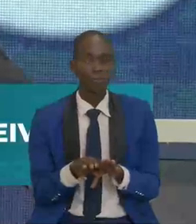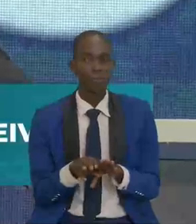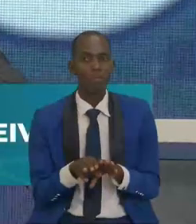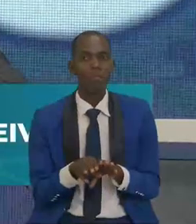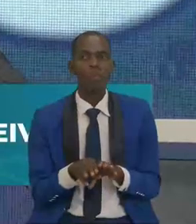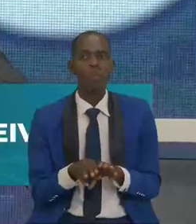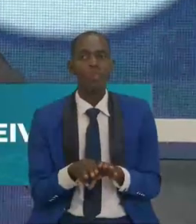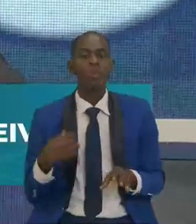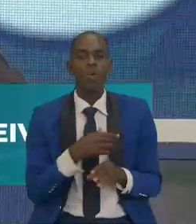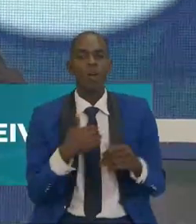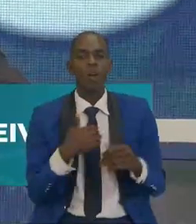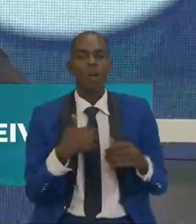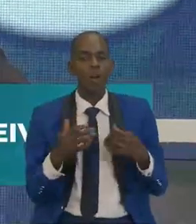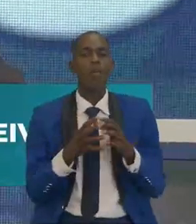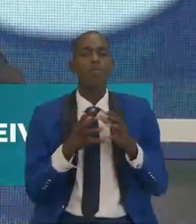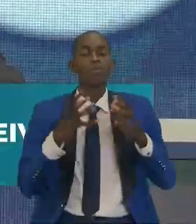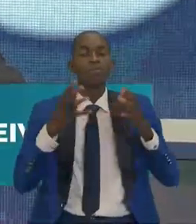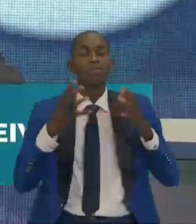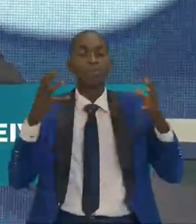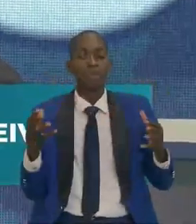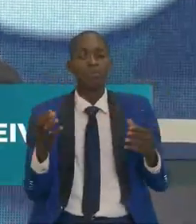Si vos oreilles sont sourdes,